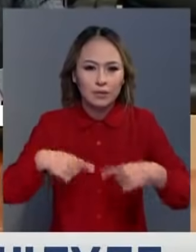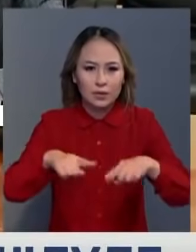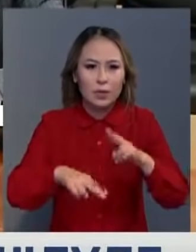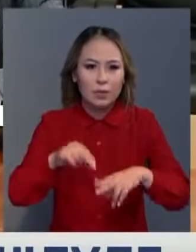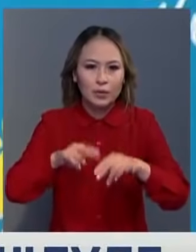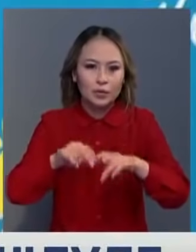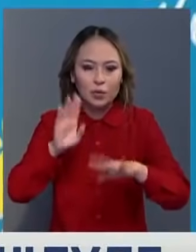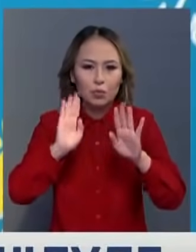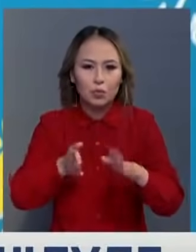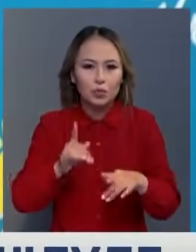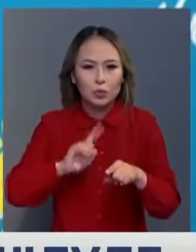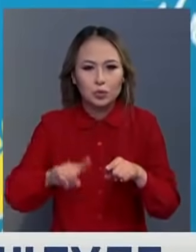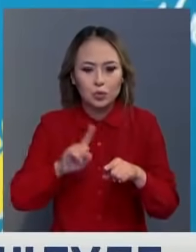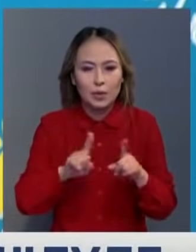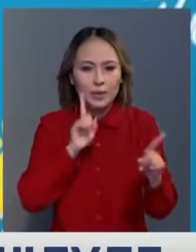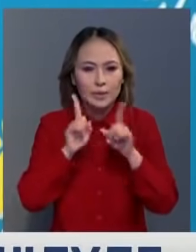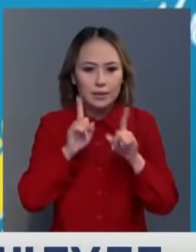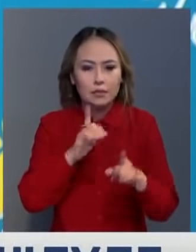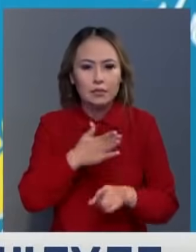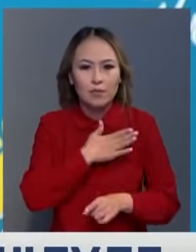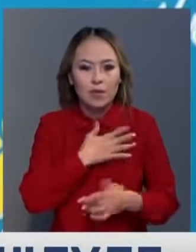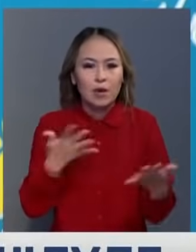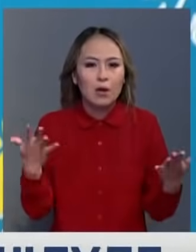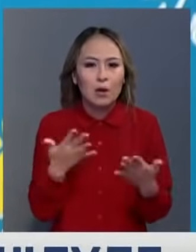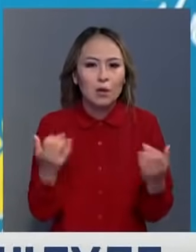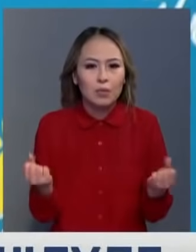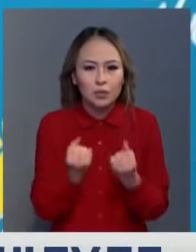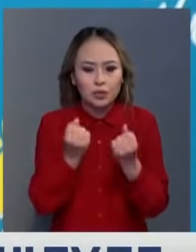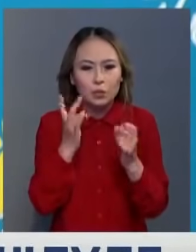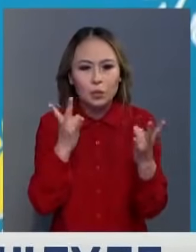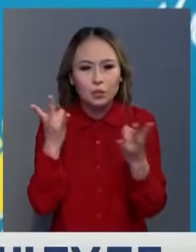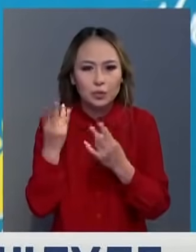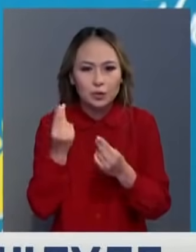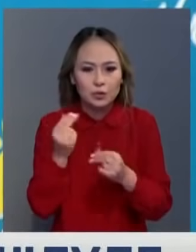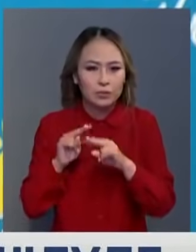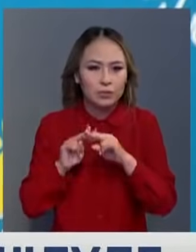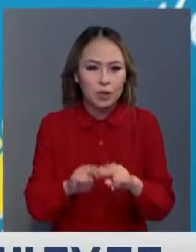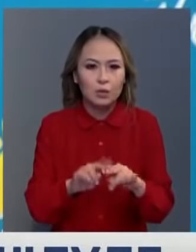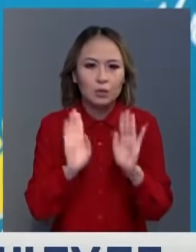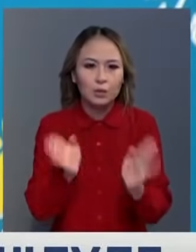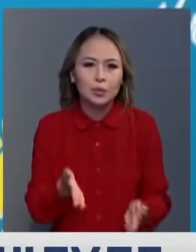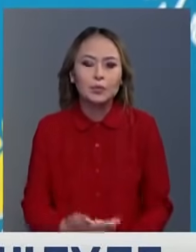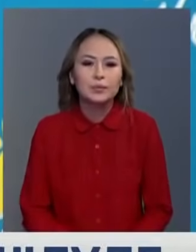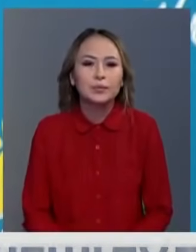берілді. Мәслихаттың таяудағы сессиясында біздің фракцияның қолдауымен қажетті қаражат бөлінетін болады.